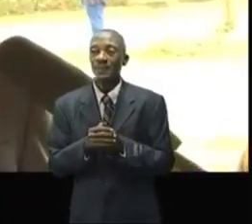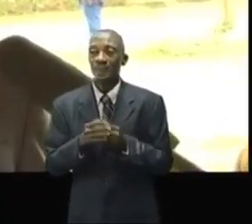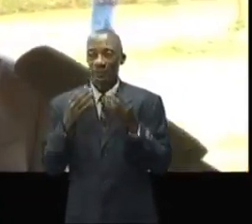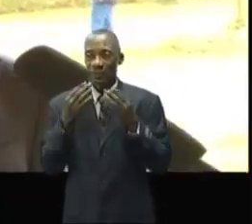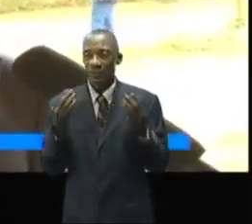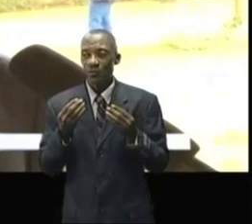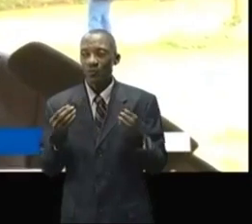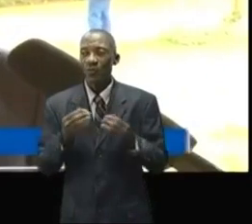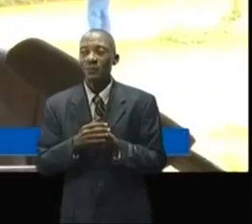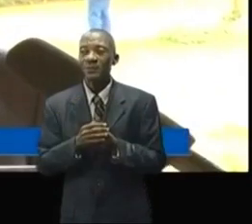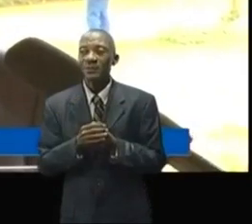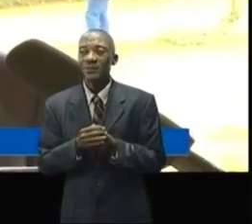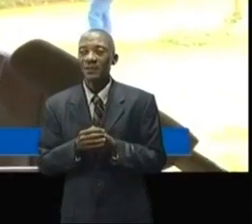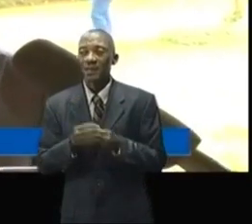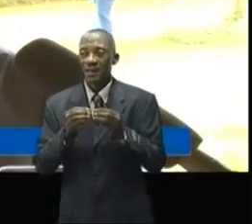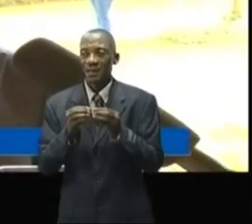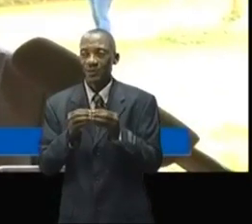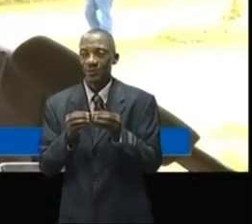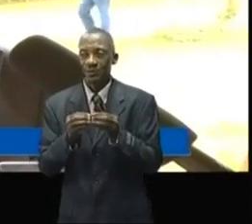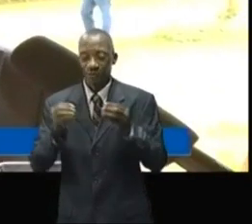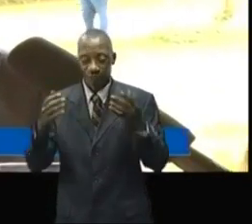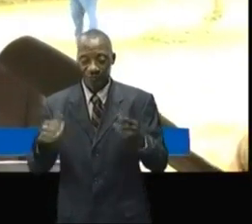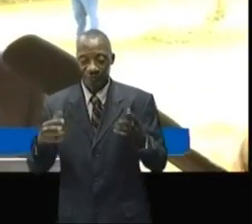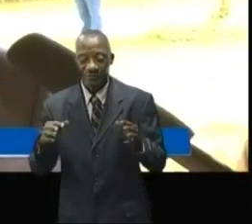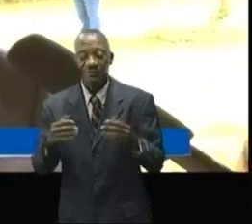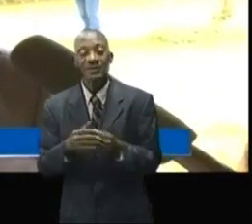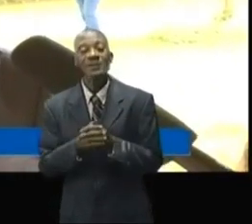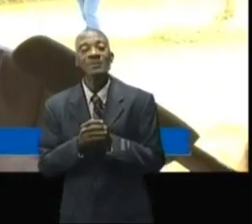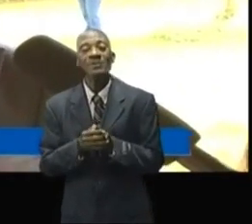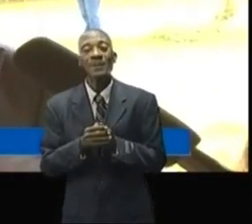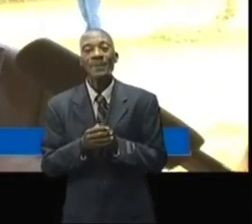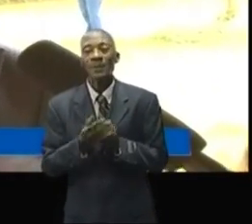que le ministère de la Santé pourrait disposer de,